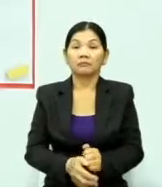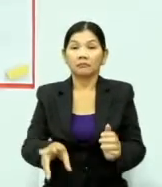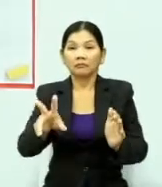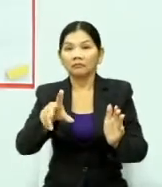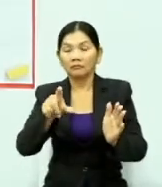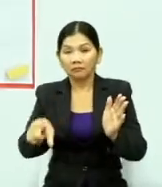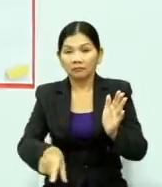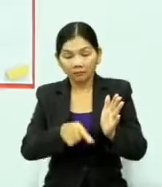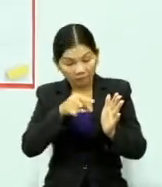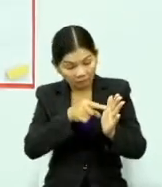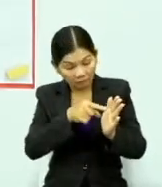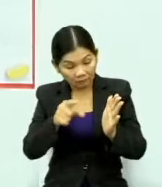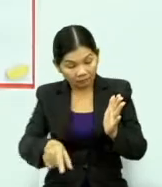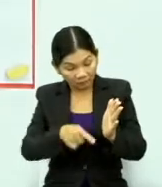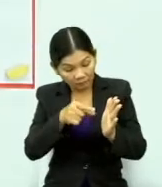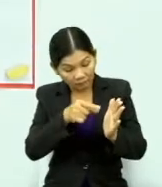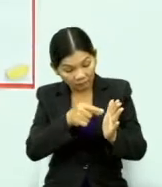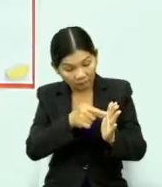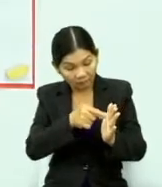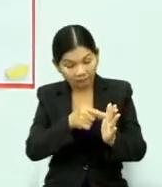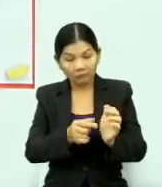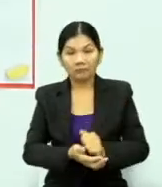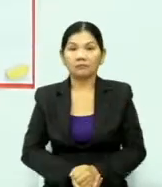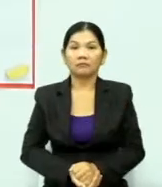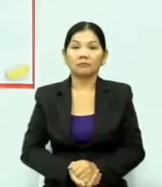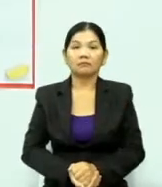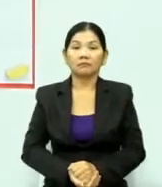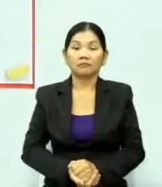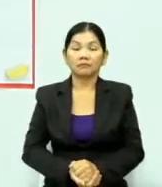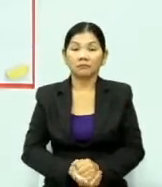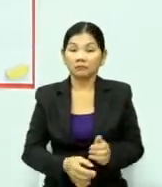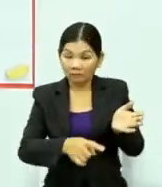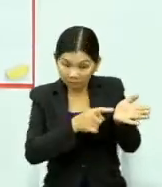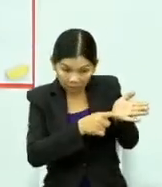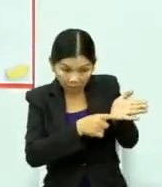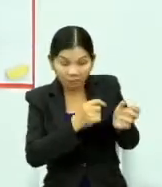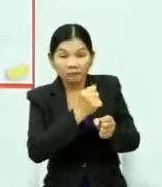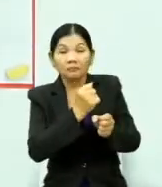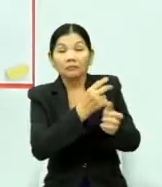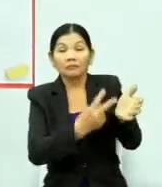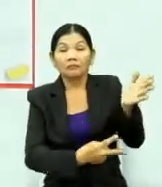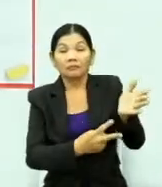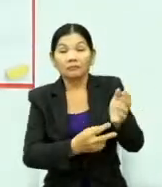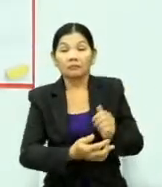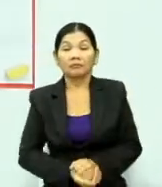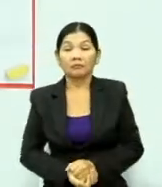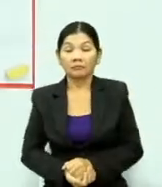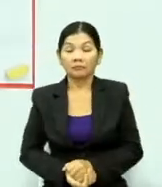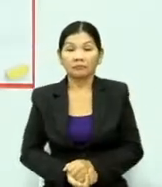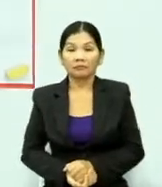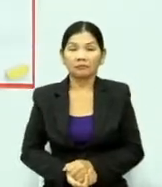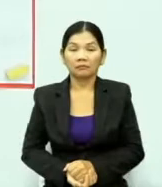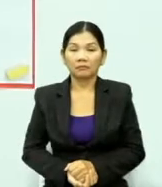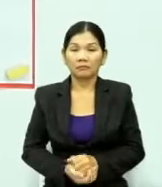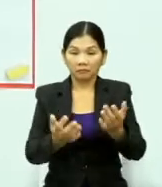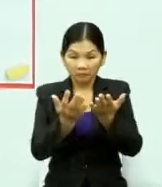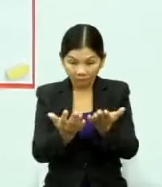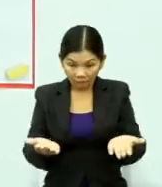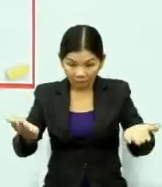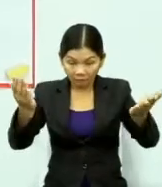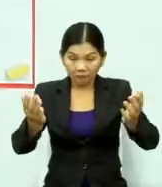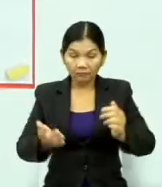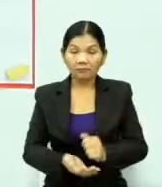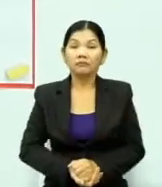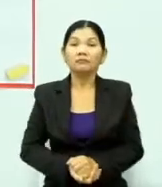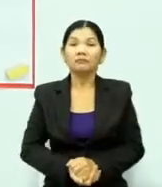chmua. Kế, kế. Chà, hãy cho rục hằng này có thua ấy con. Chà, mình tía hó, đã dừng riêng